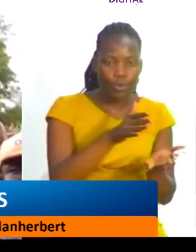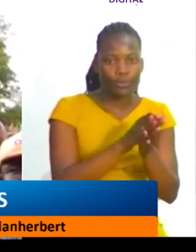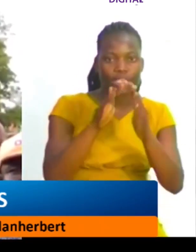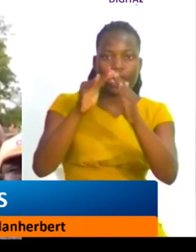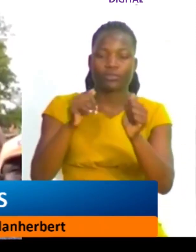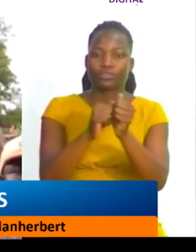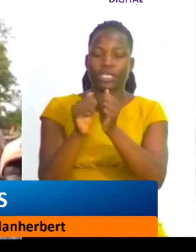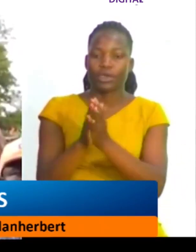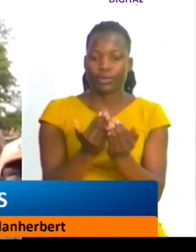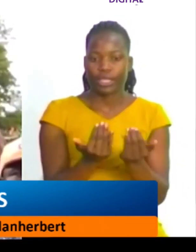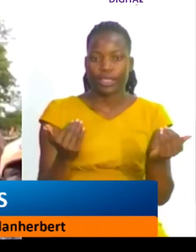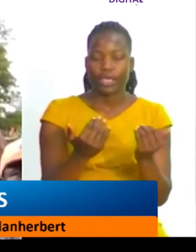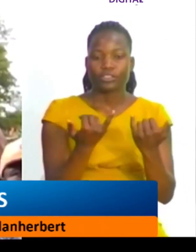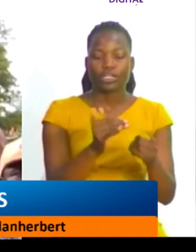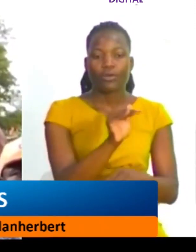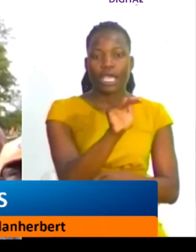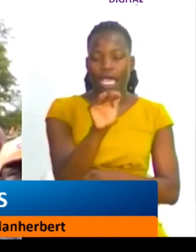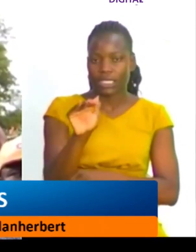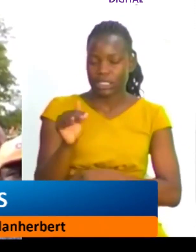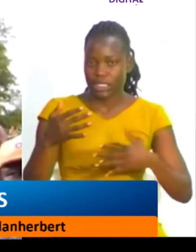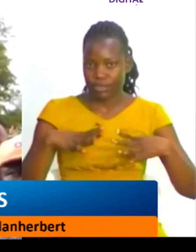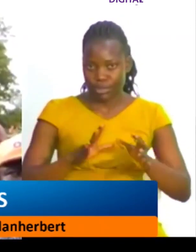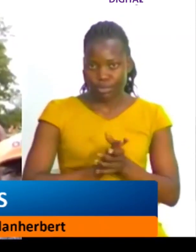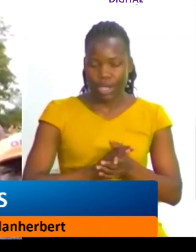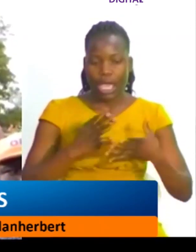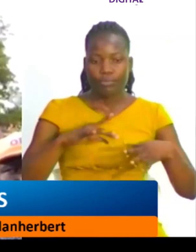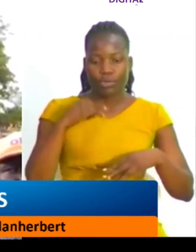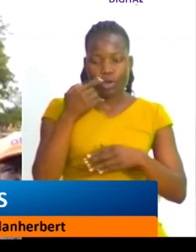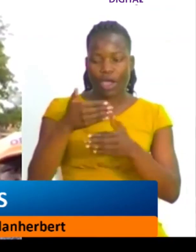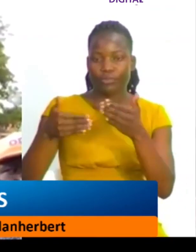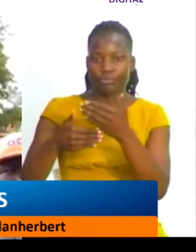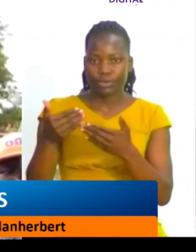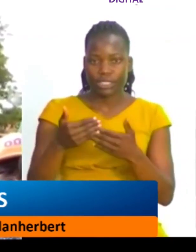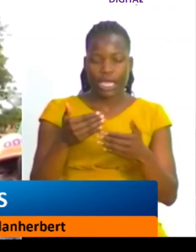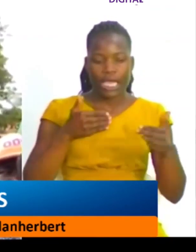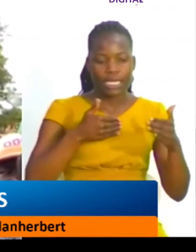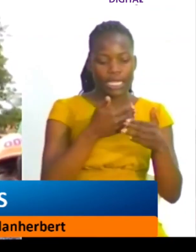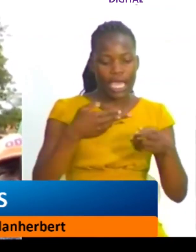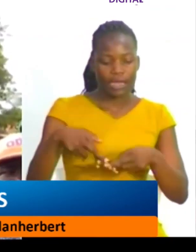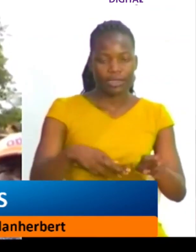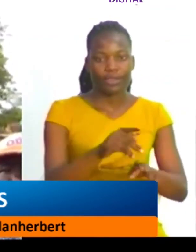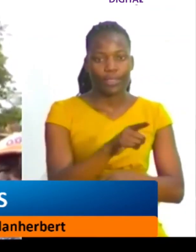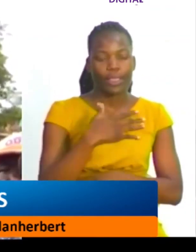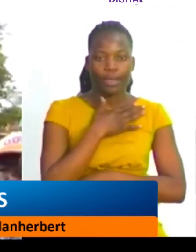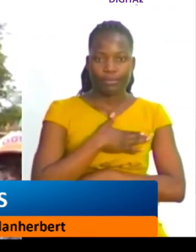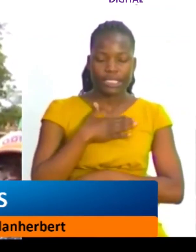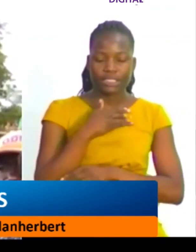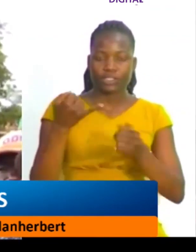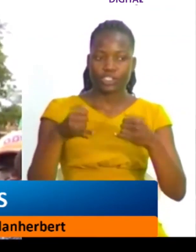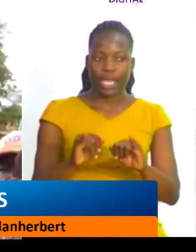kwa wananchi kwa unyenyekevu sana. Wale ambao mmejenga karibu na Makorongo, tafadhali